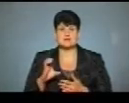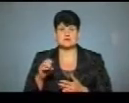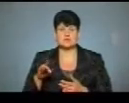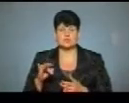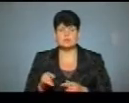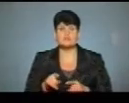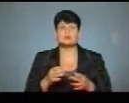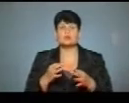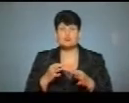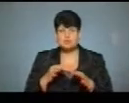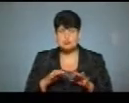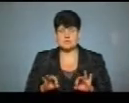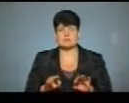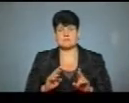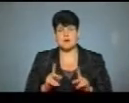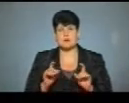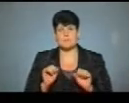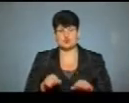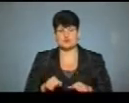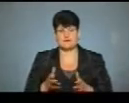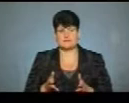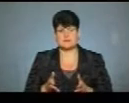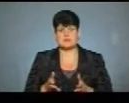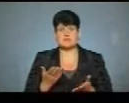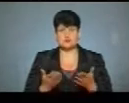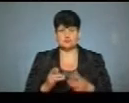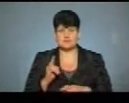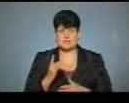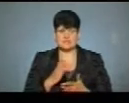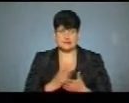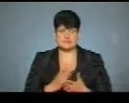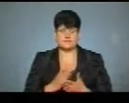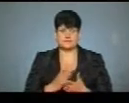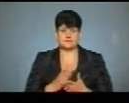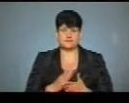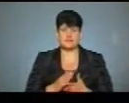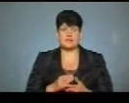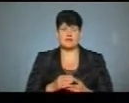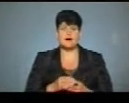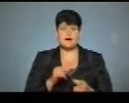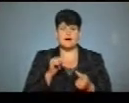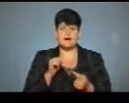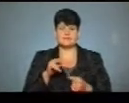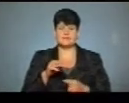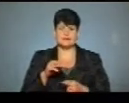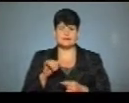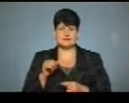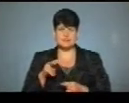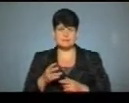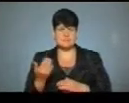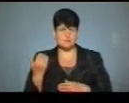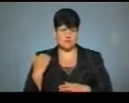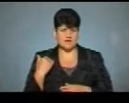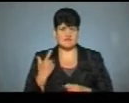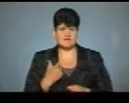вони допускаються як можливість. Тобто, якщо в дитини є достатня кількість вже антитіл, яке вироблося після попередніх введень